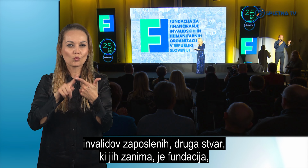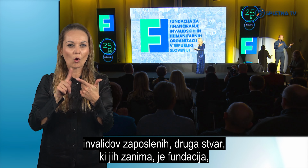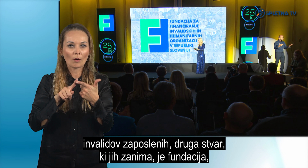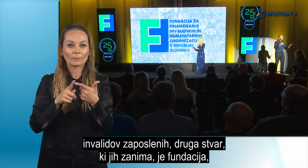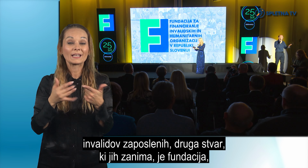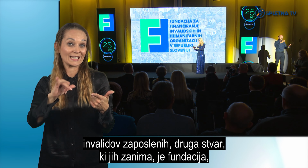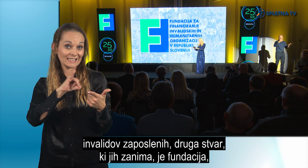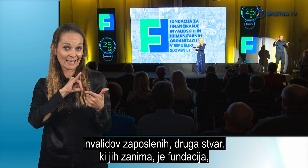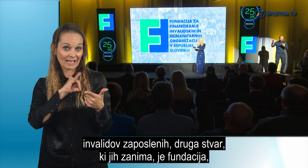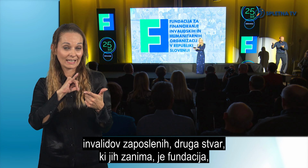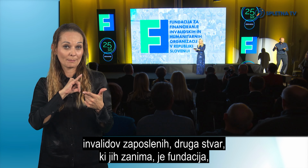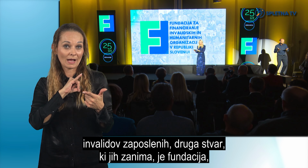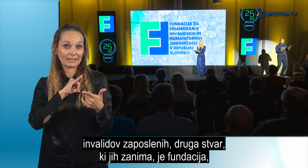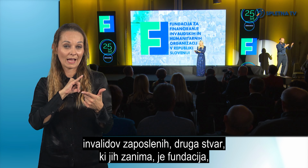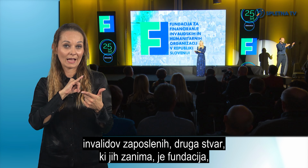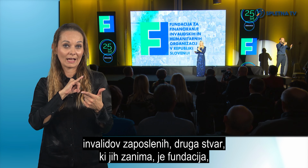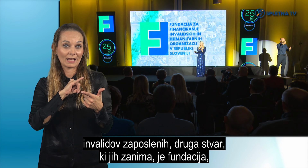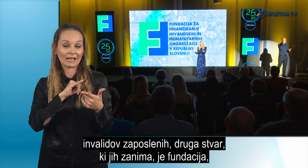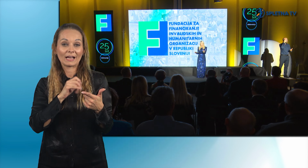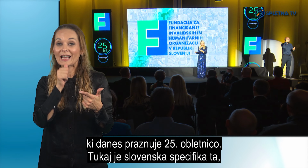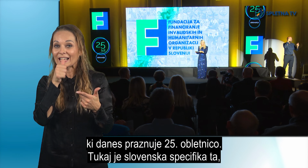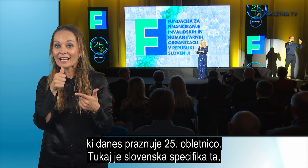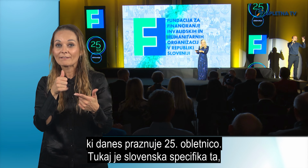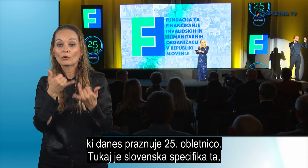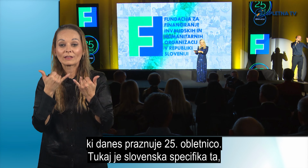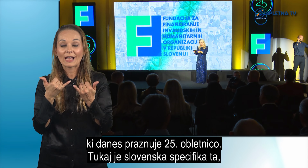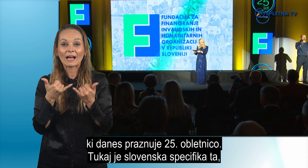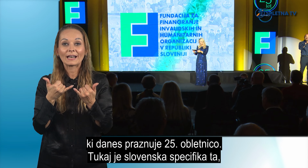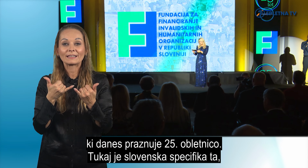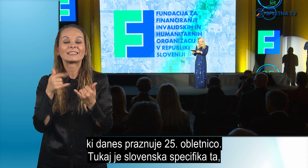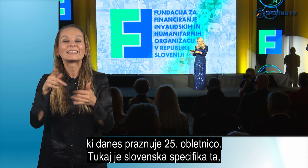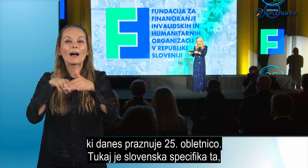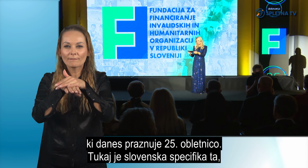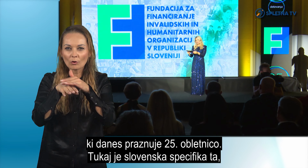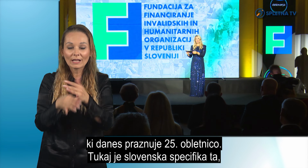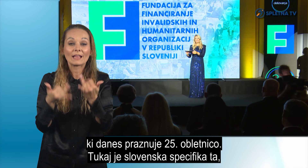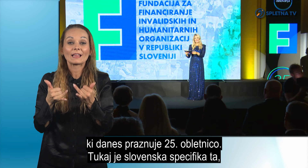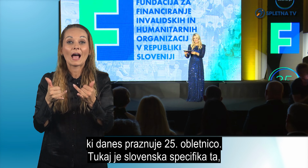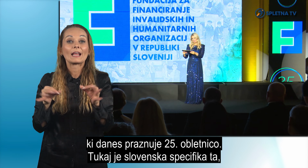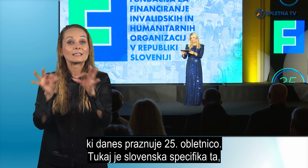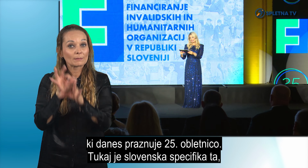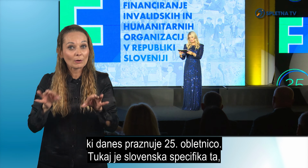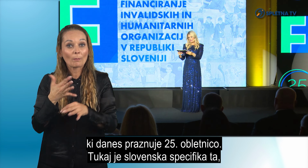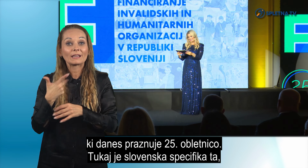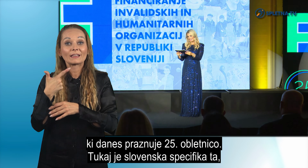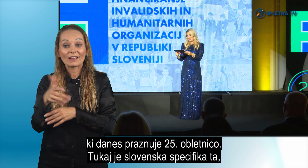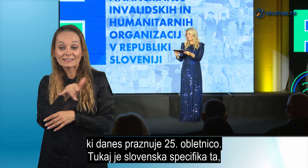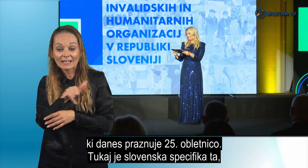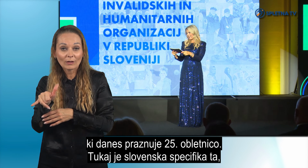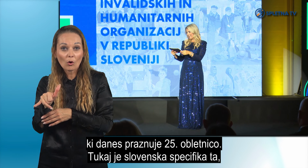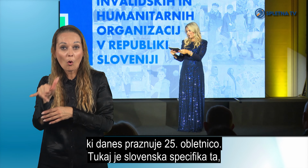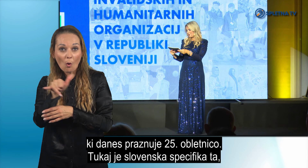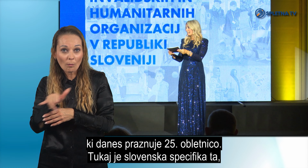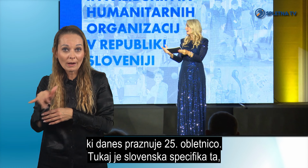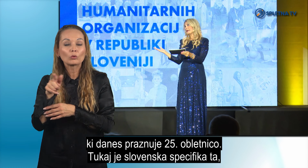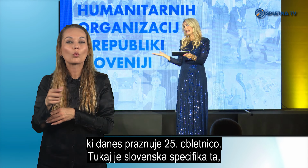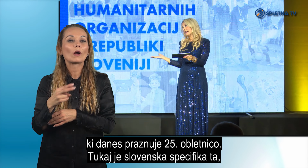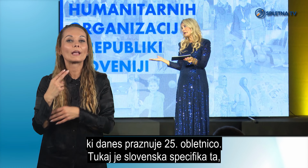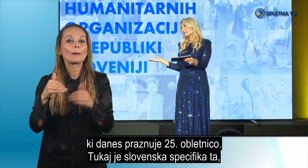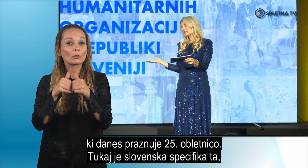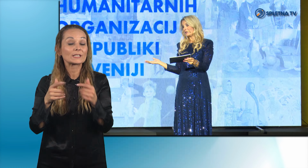Druga stvar, ki jih zanima, je fundacija, ki danes praznuje 25. obletnico. Tukaj je